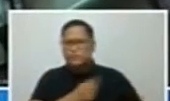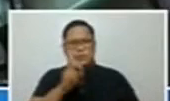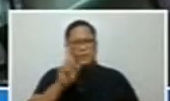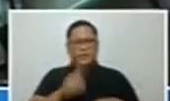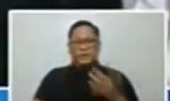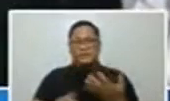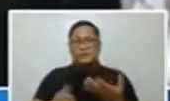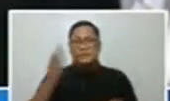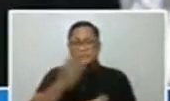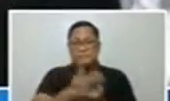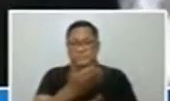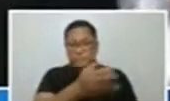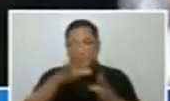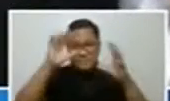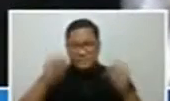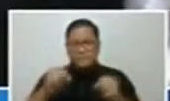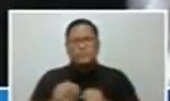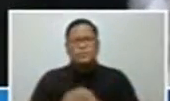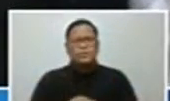araw po sa inyo, Gov.